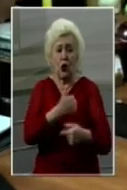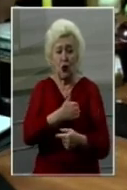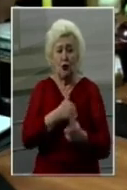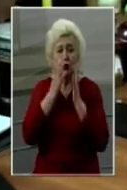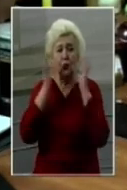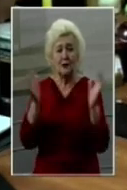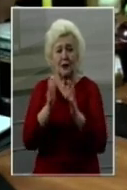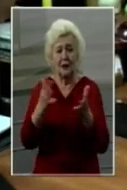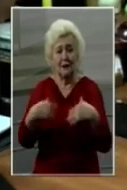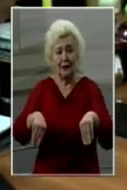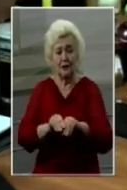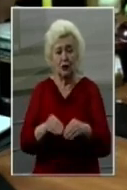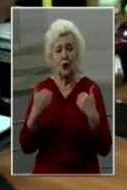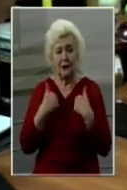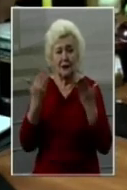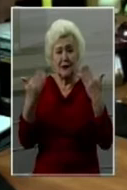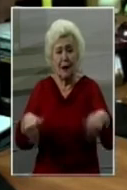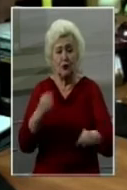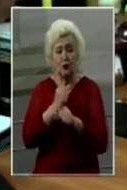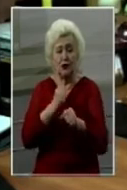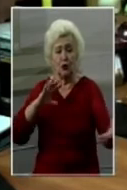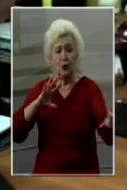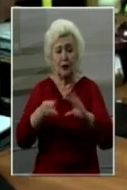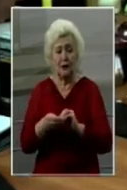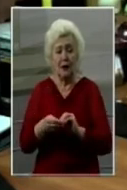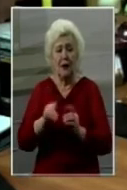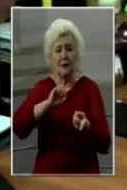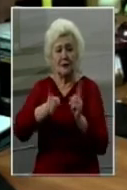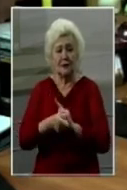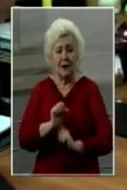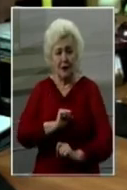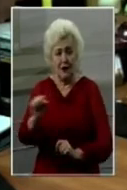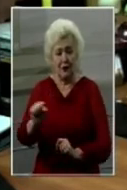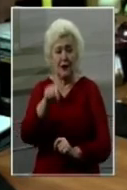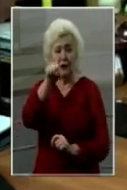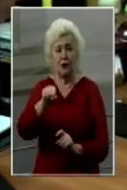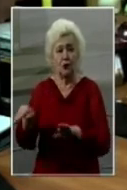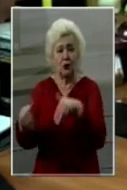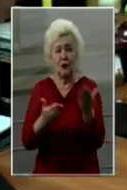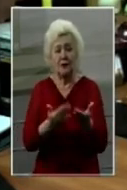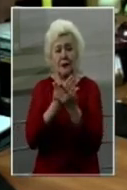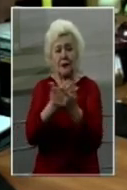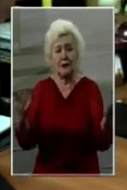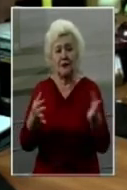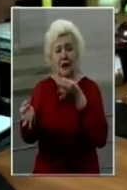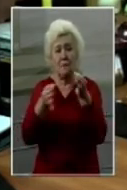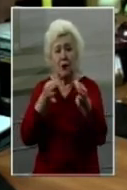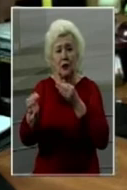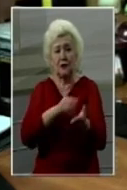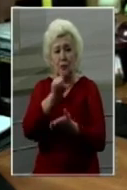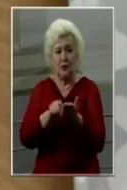зберегти родину. Я для себе вже зробила висновки, стала впевненіша. Мені тут дали різні поради, які мають допомогти.